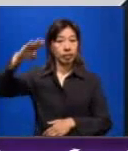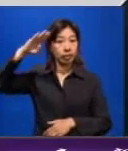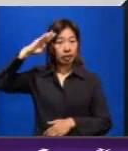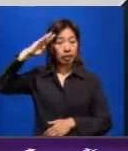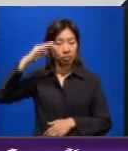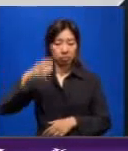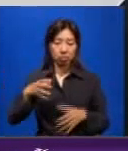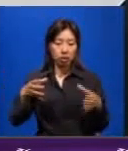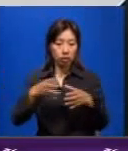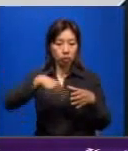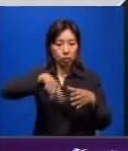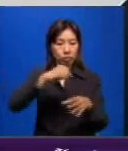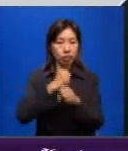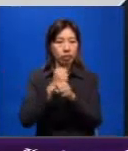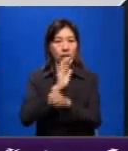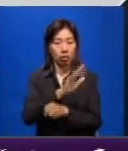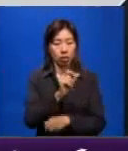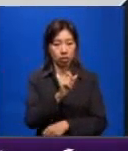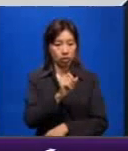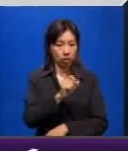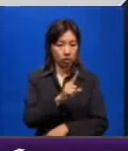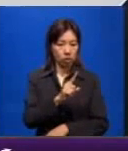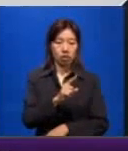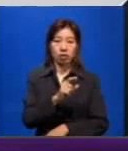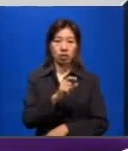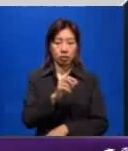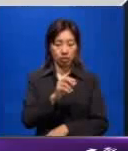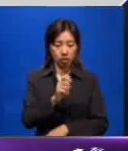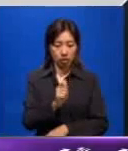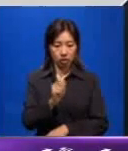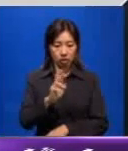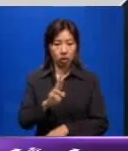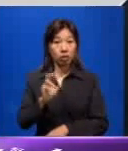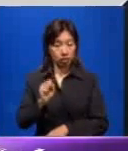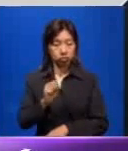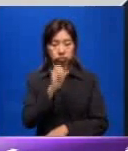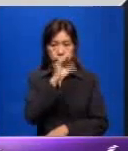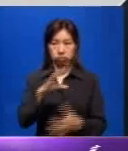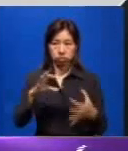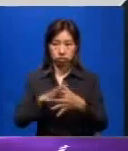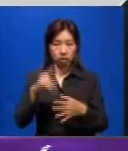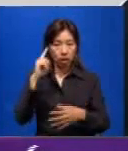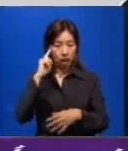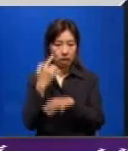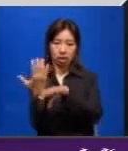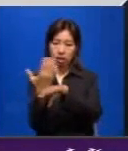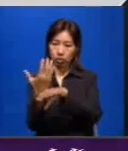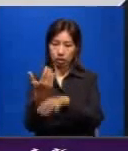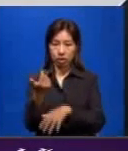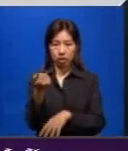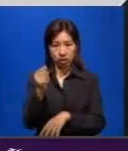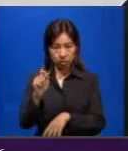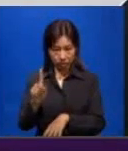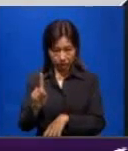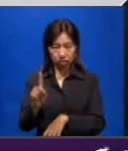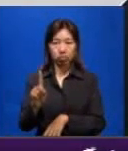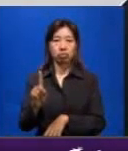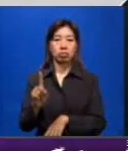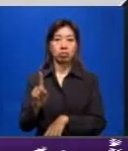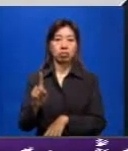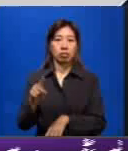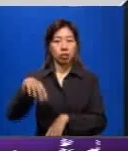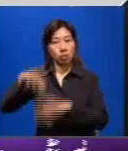ทำงานสอรสก็ระบุว่าที่ประชุมสอรสมีมติให้สถานีวิทยุโทรทัศน์แห่งประเทศไทยกรมประชาสัมพัน